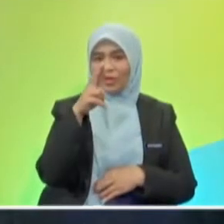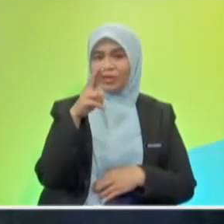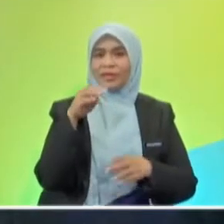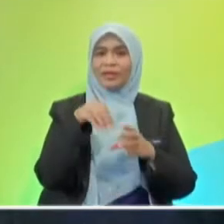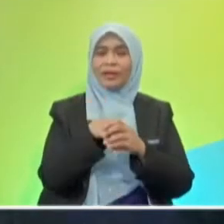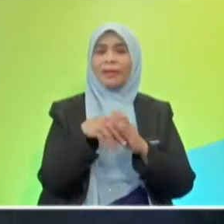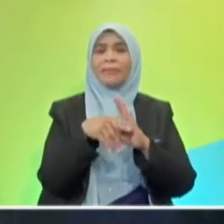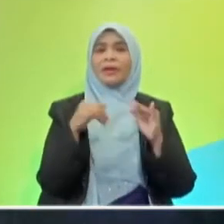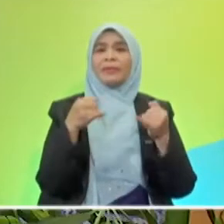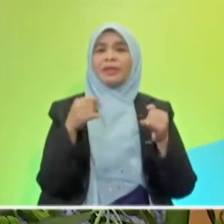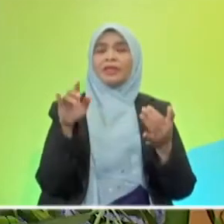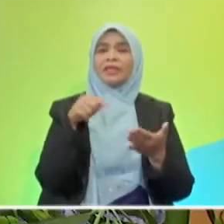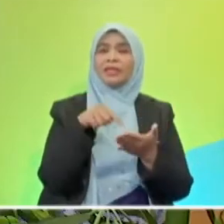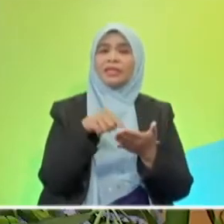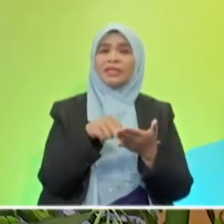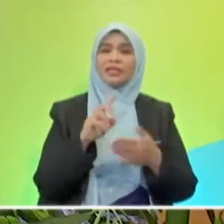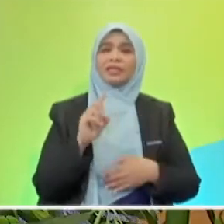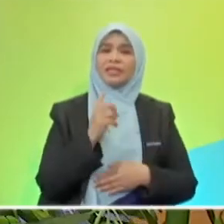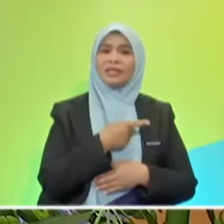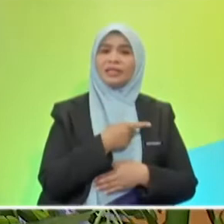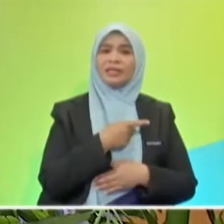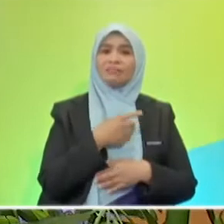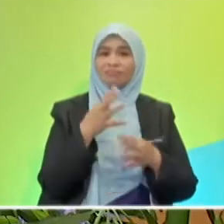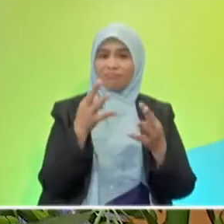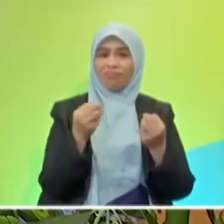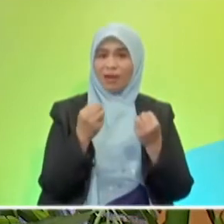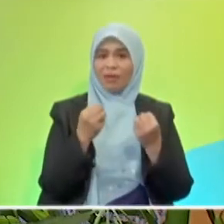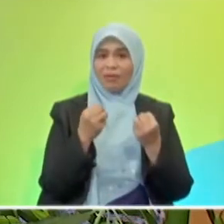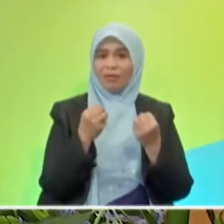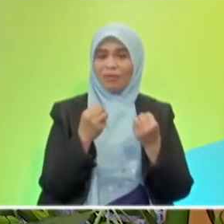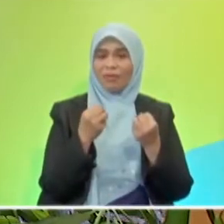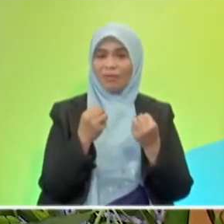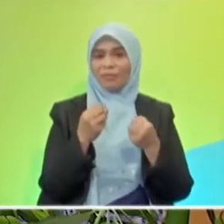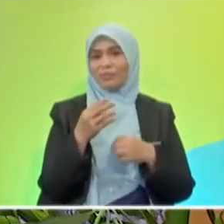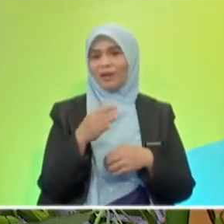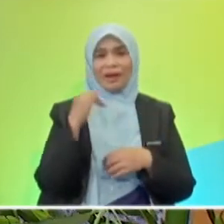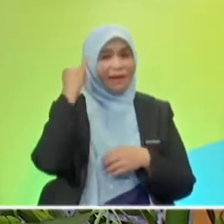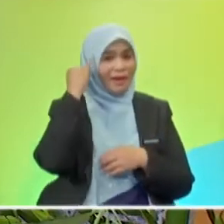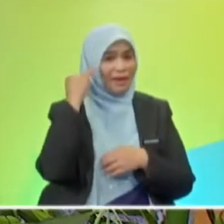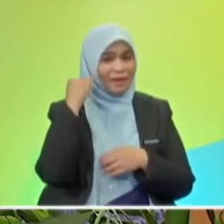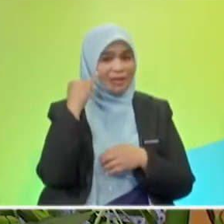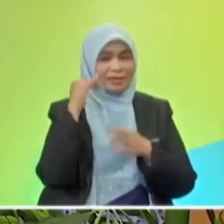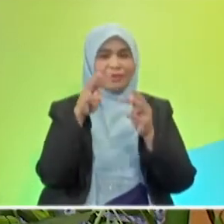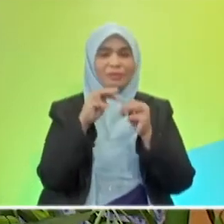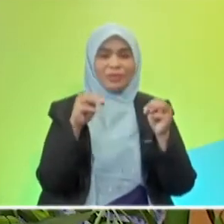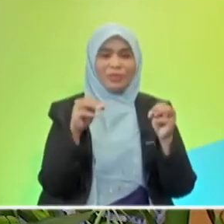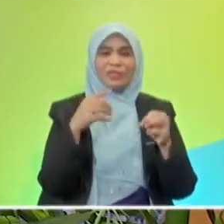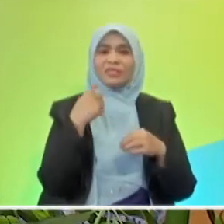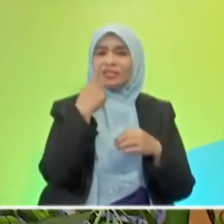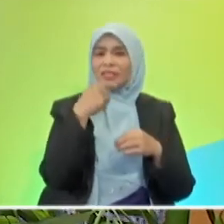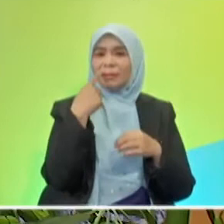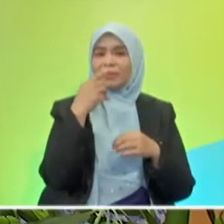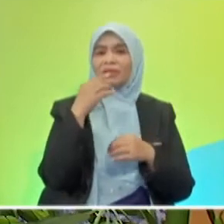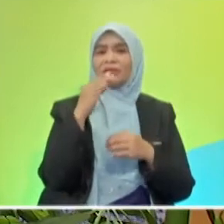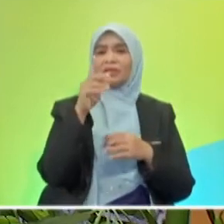dalam permainan ini kita tahu ingin minta pandangan murid-murid ditalian bule Siapakah